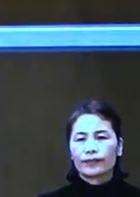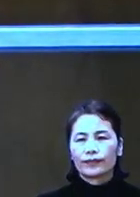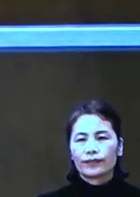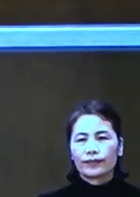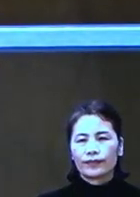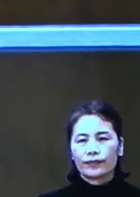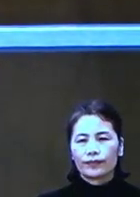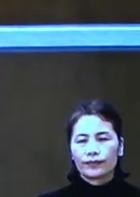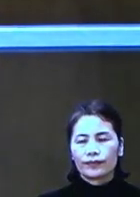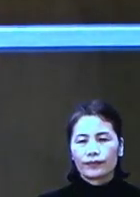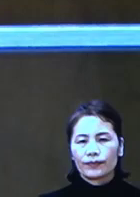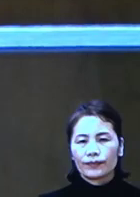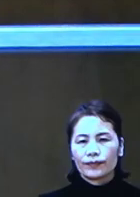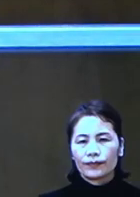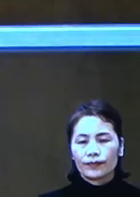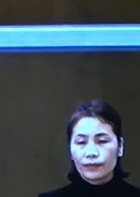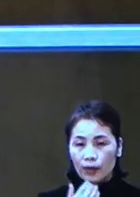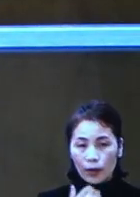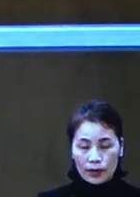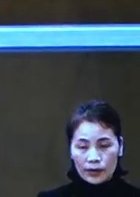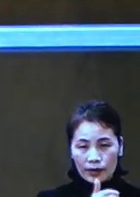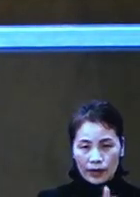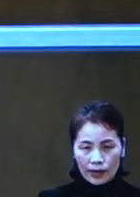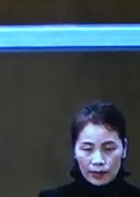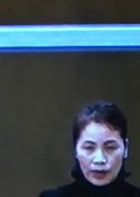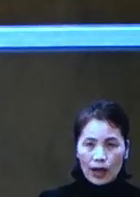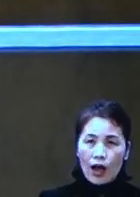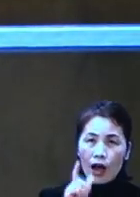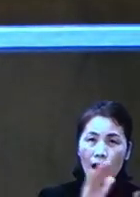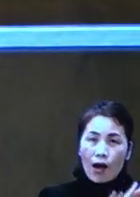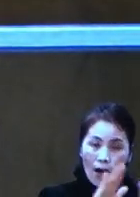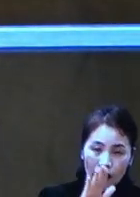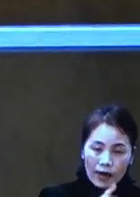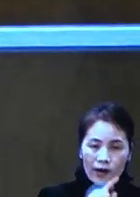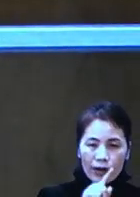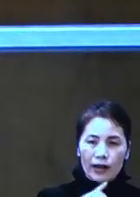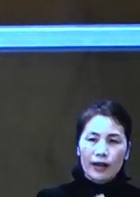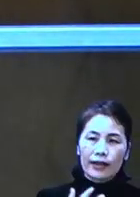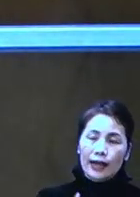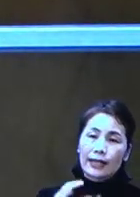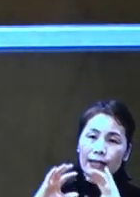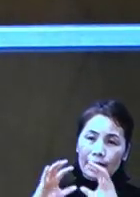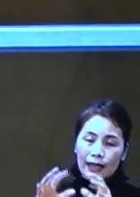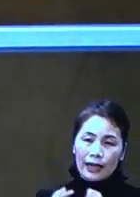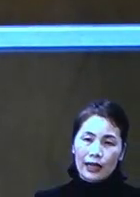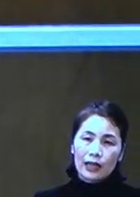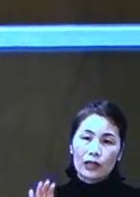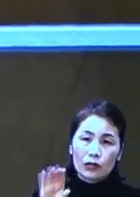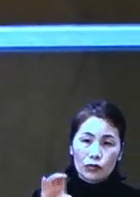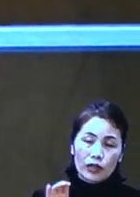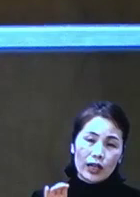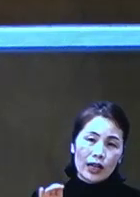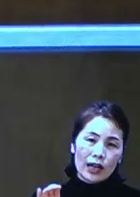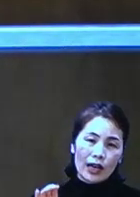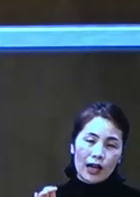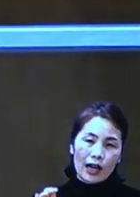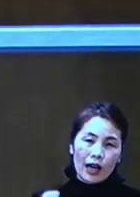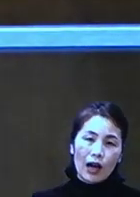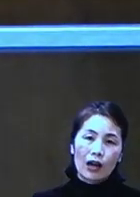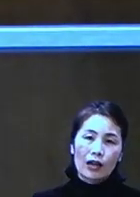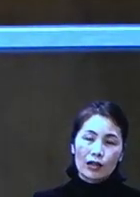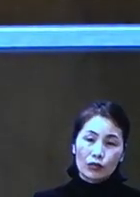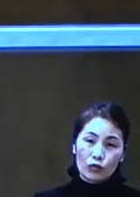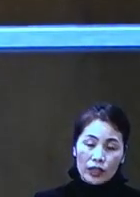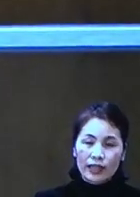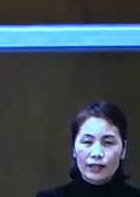김동연 지사가 기후변화 대응 분야의 중심으로 해외 기업으로부터 투자 유치를 받았다고 밝힌 금액은 50조 원에